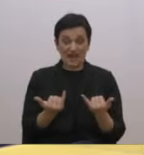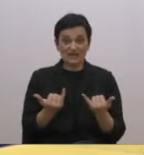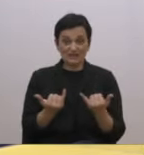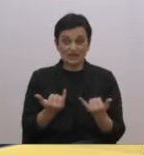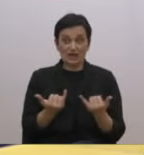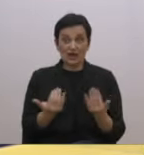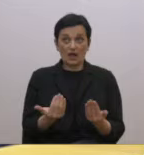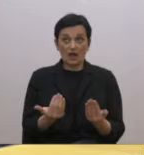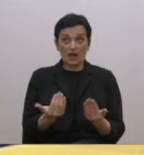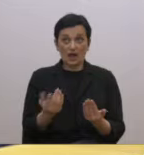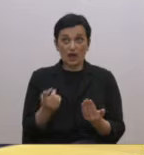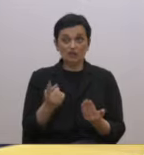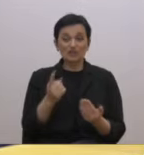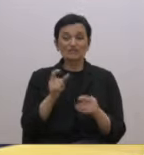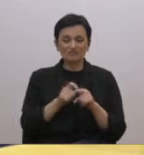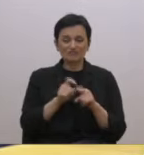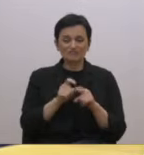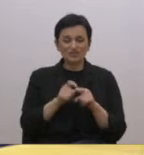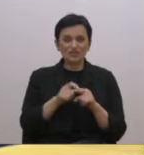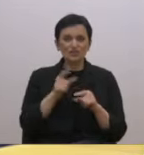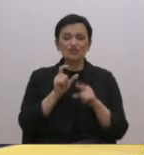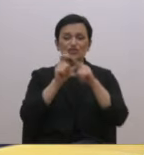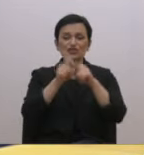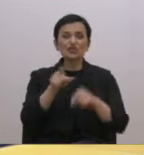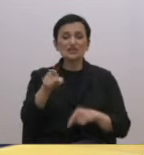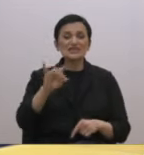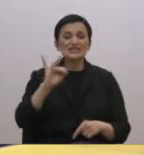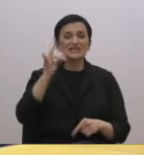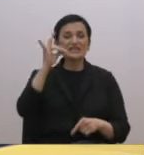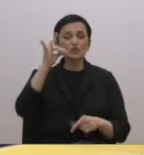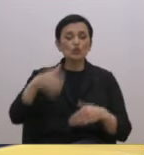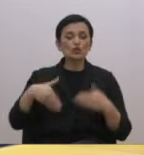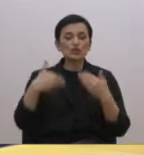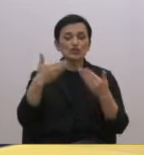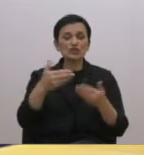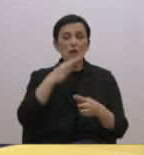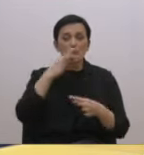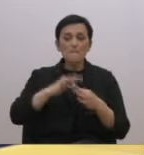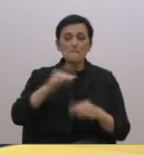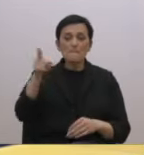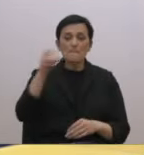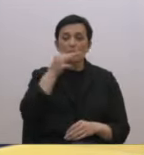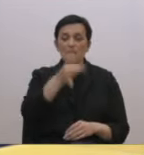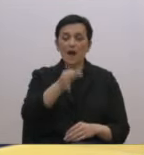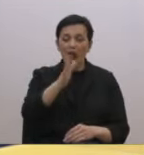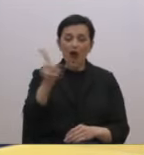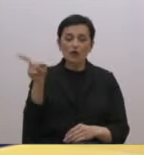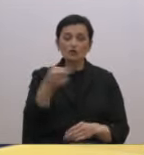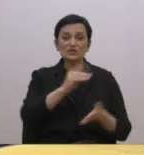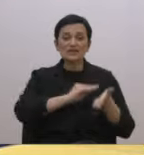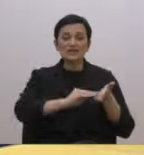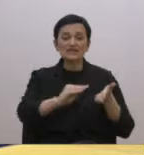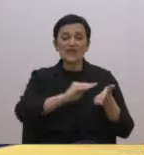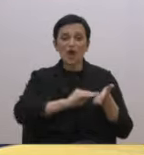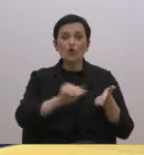დღეს აი ამ ჟარგონზე თქვენ მოგიწევთ ისტორიის წინაშე პასუხის გაცემა. დაიწერებით